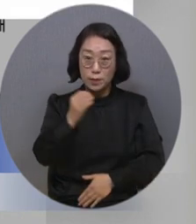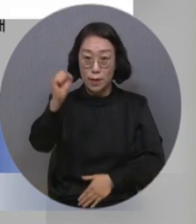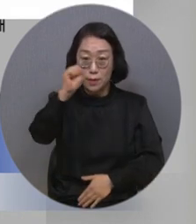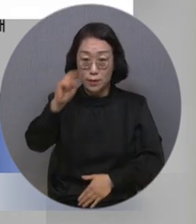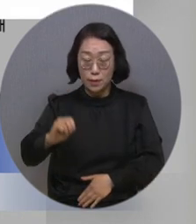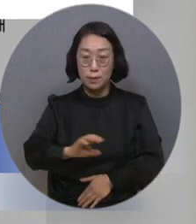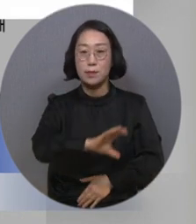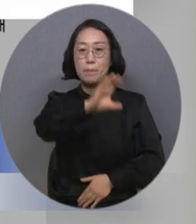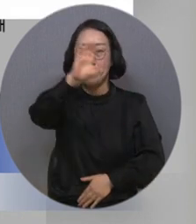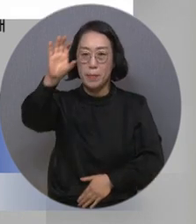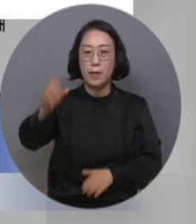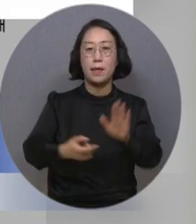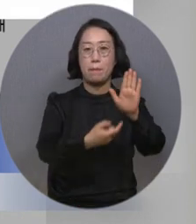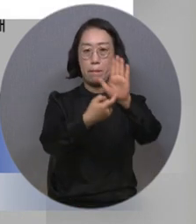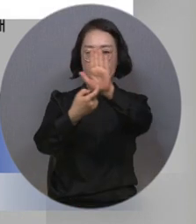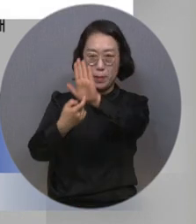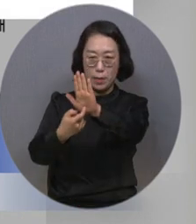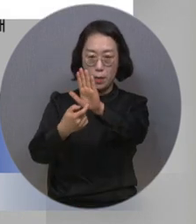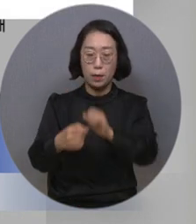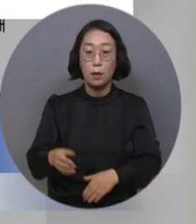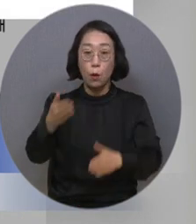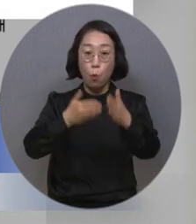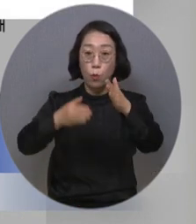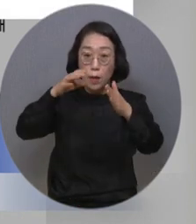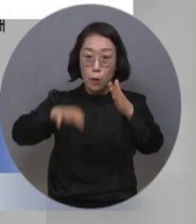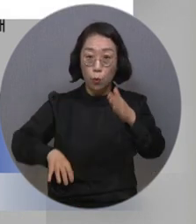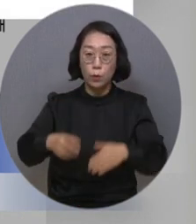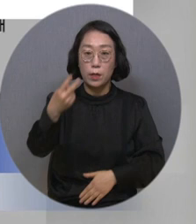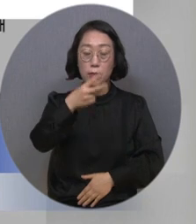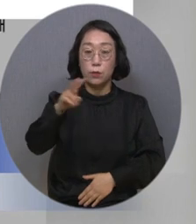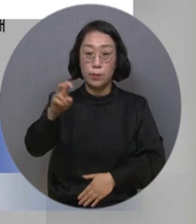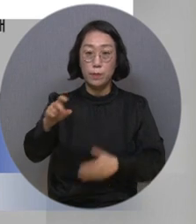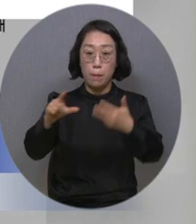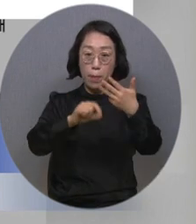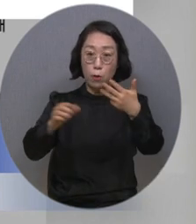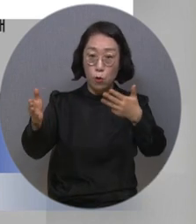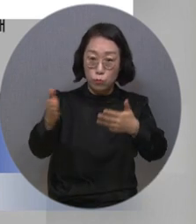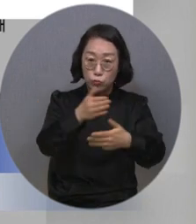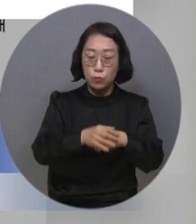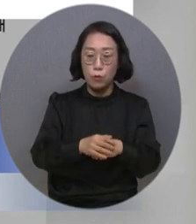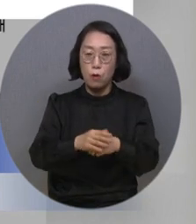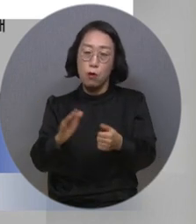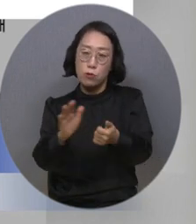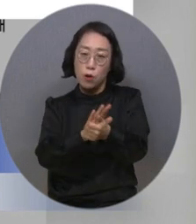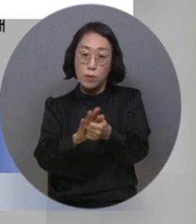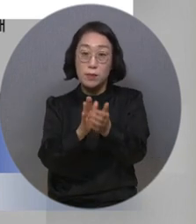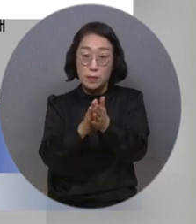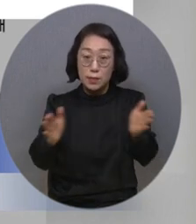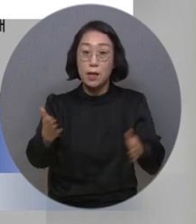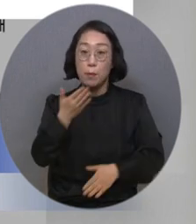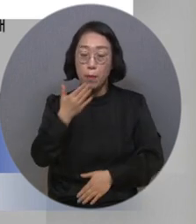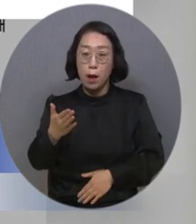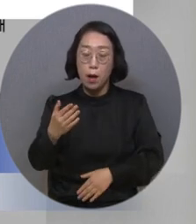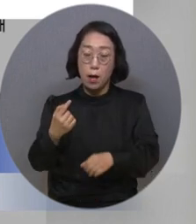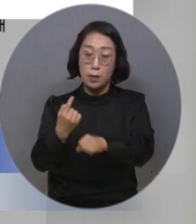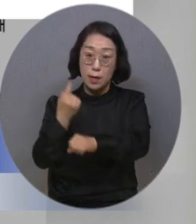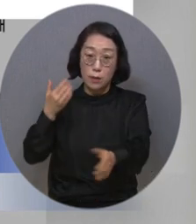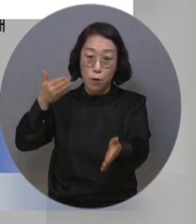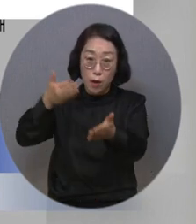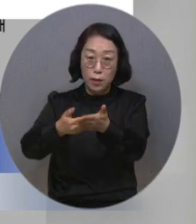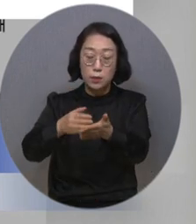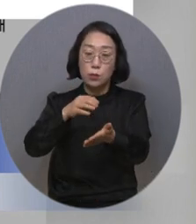sns에 게시했습니다 공단은 지난 2020년 8월부터 서비스를 시작한 후 지난해까지 약